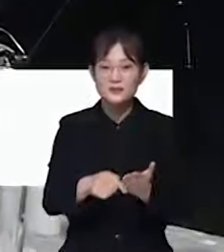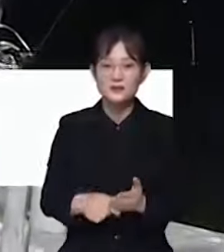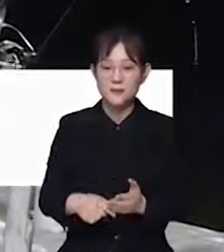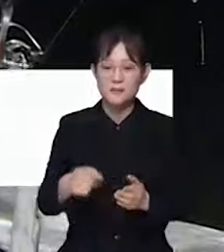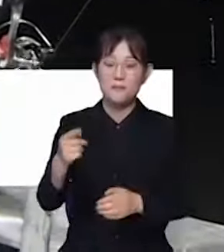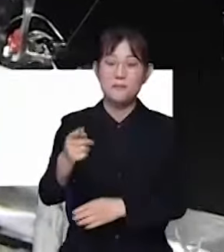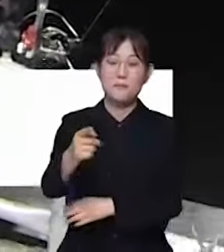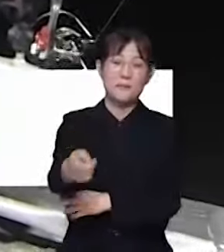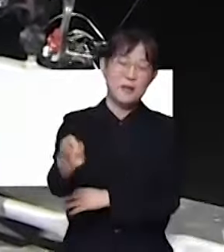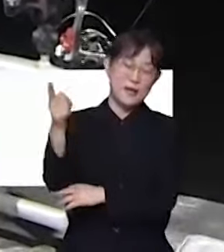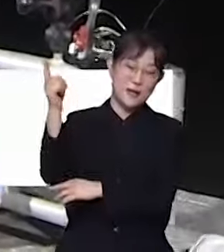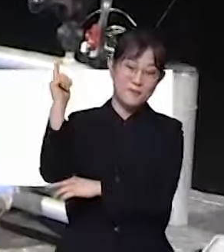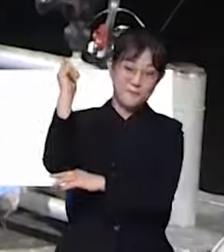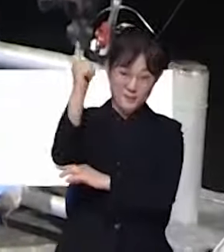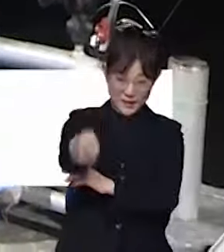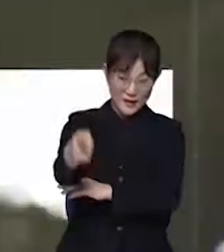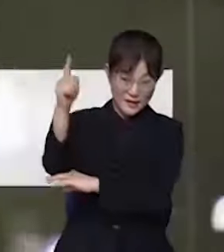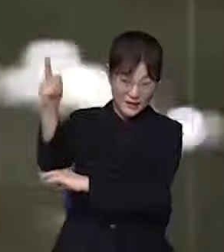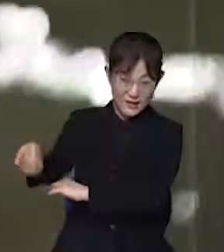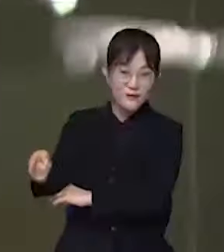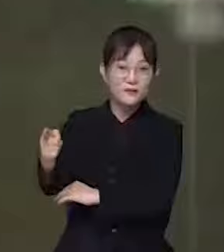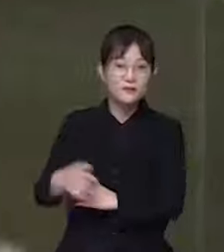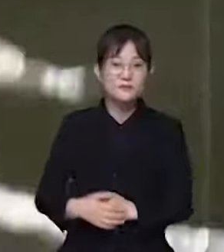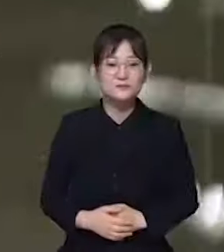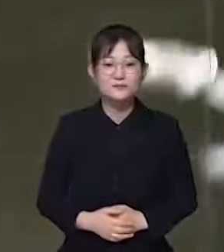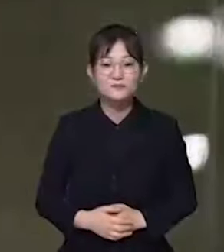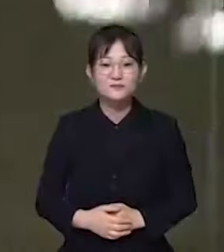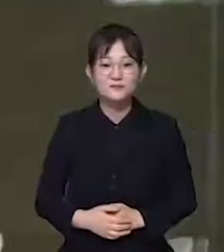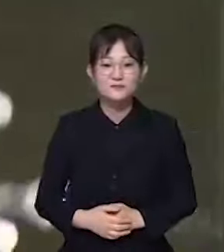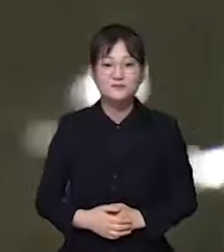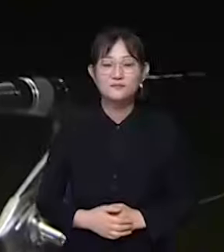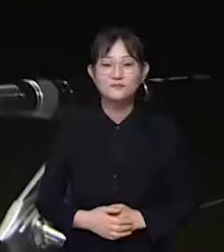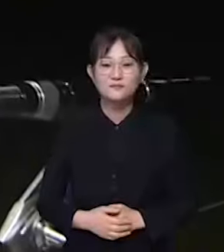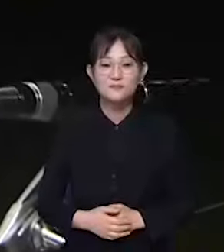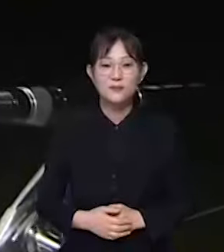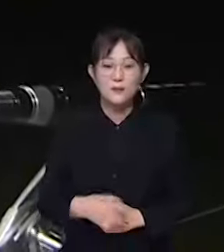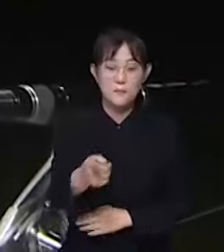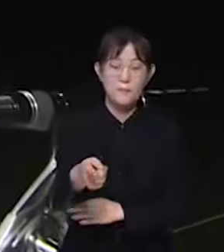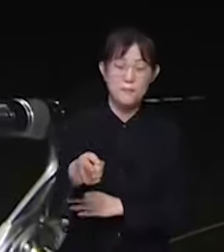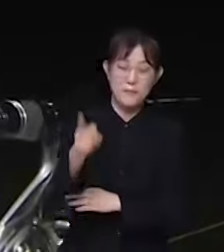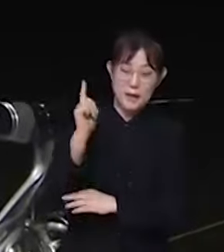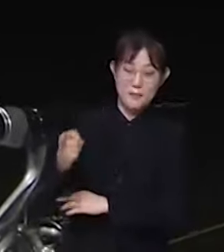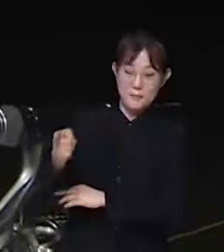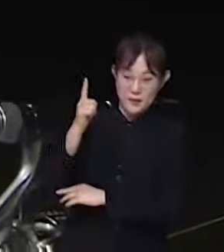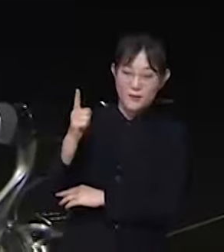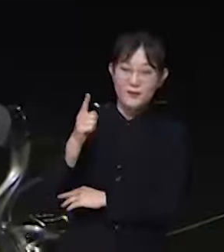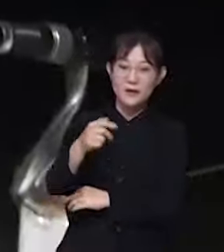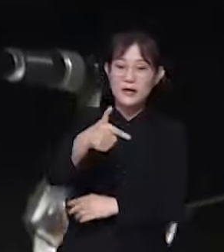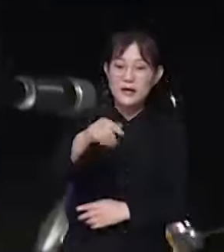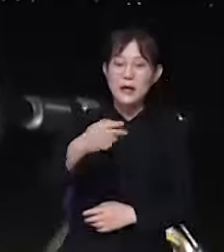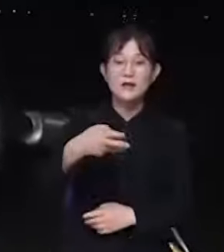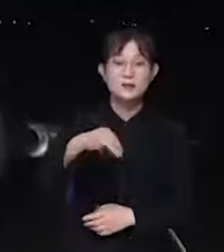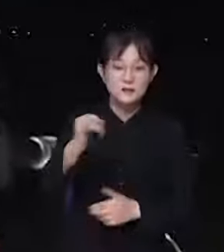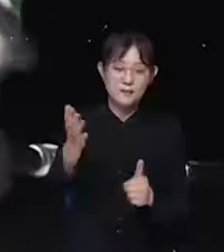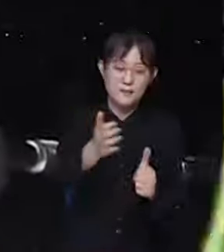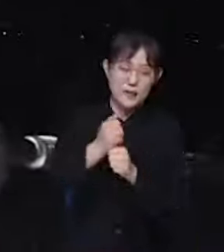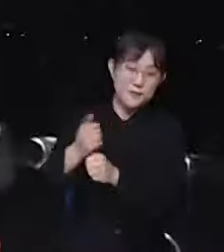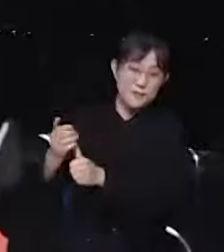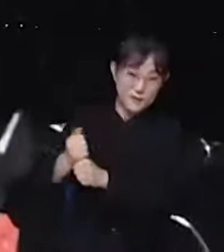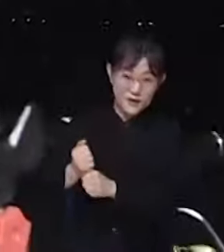끼운 낚싯대를 들이옵니다. 드디어 시작된 입질. 은빛 갈치가 몸을 비틀며 배 위로